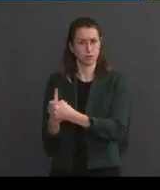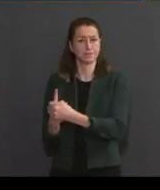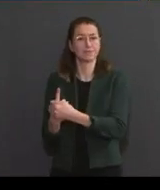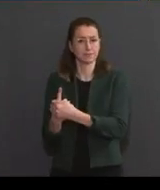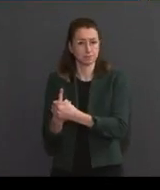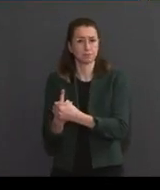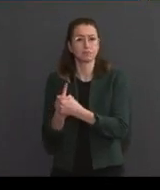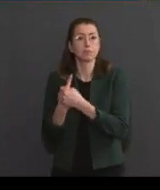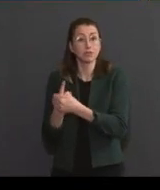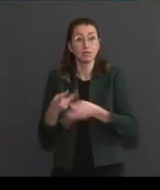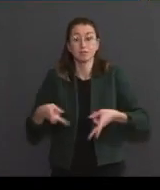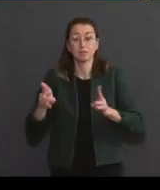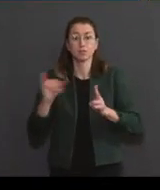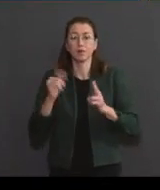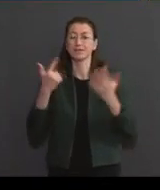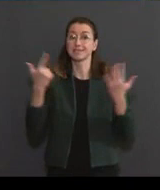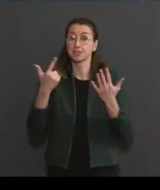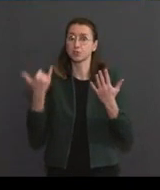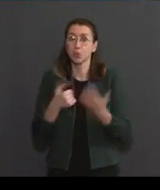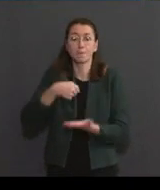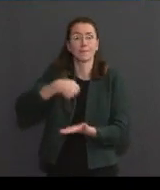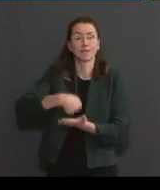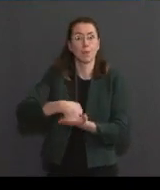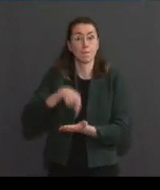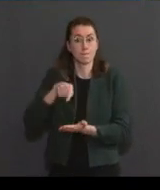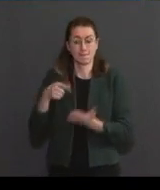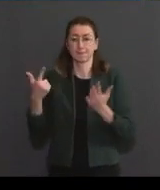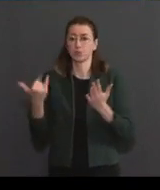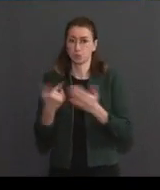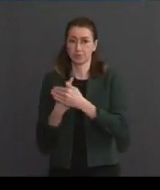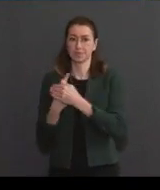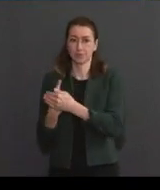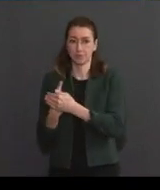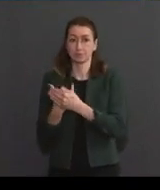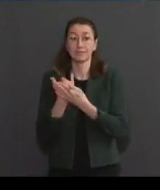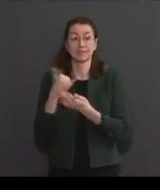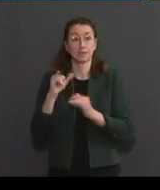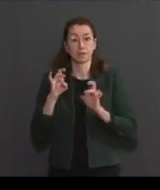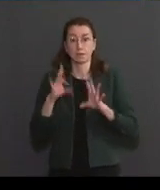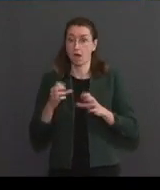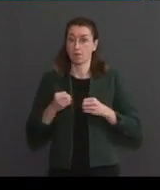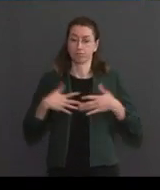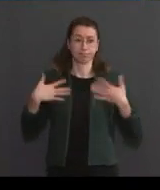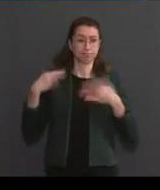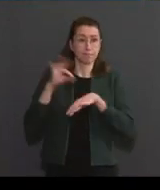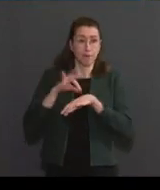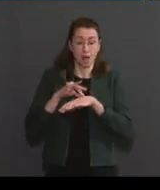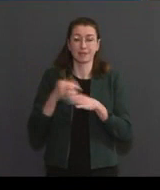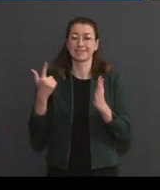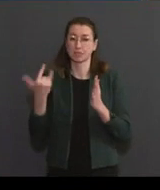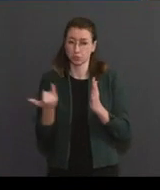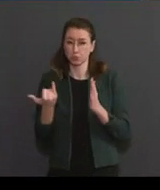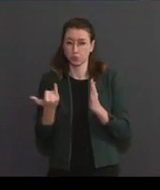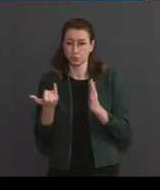7 jours. On avait déjà bien explicité, si vous restez asymptomatique. Si vous devenez symptomatique, il sera